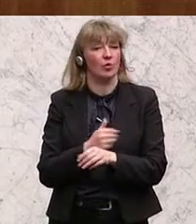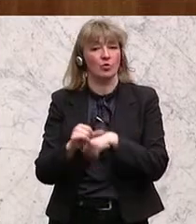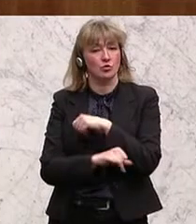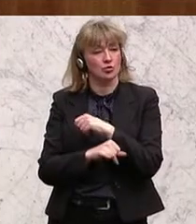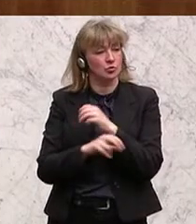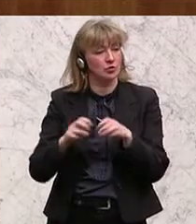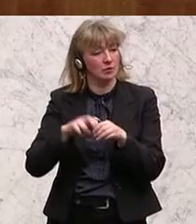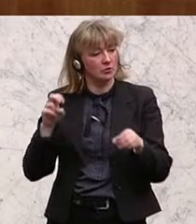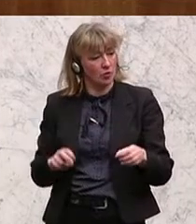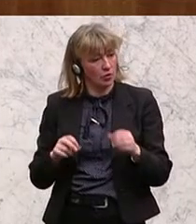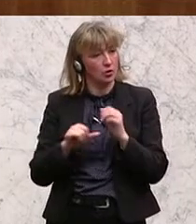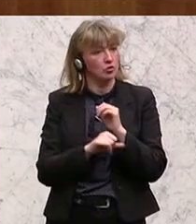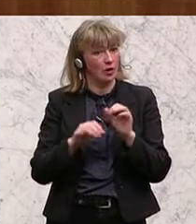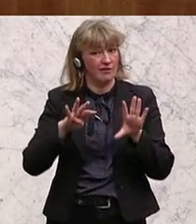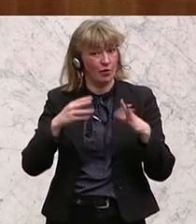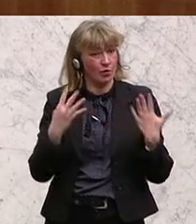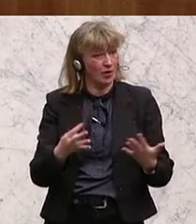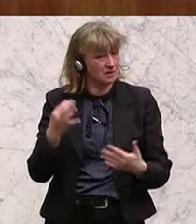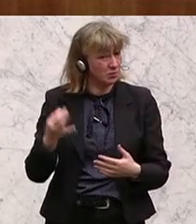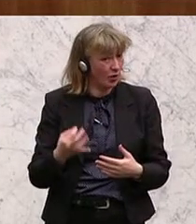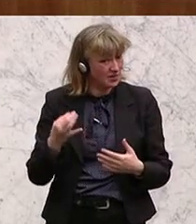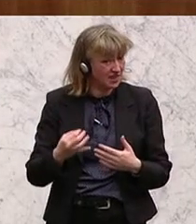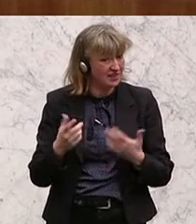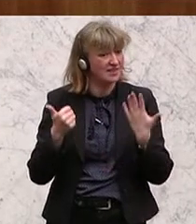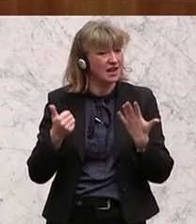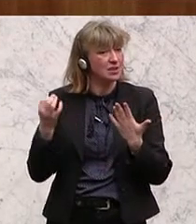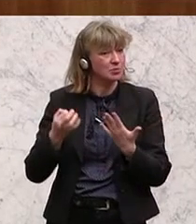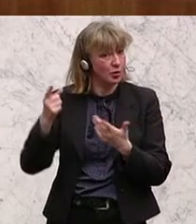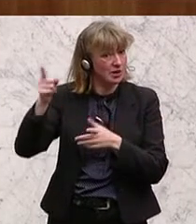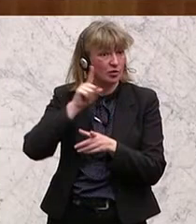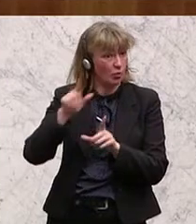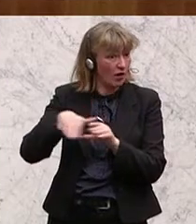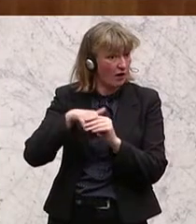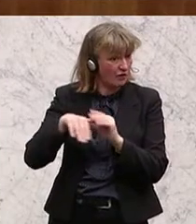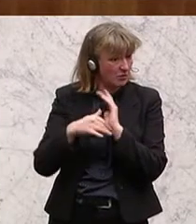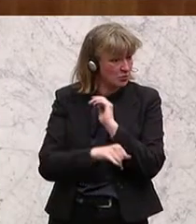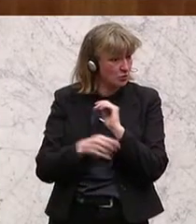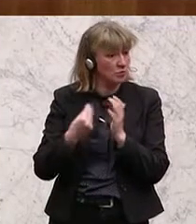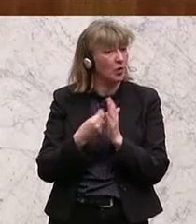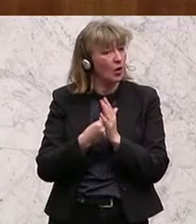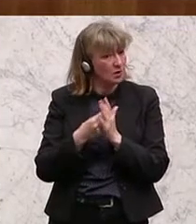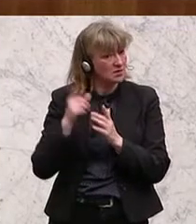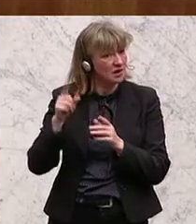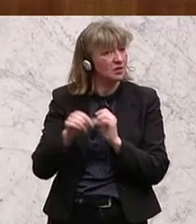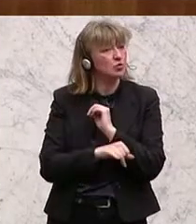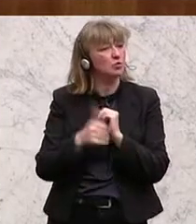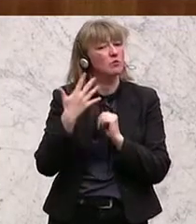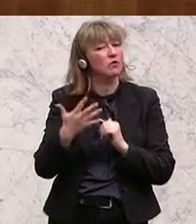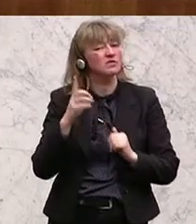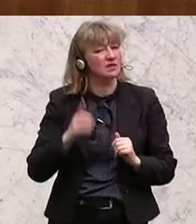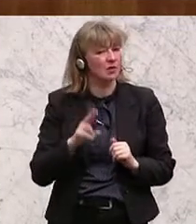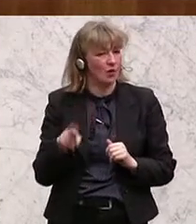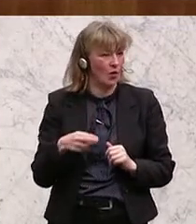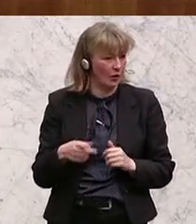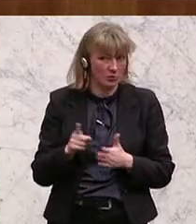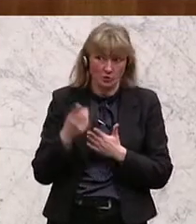Prä-Studien-Dropout-Quote von 94%, der Herr Vizekanzler hat schon gesagt, 6% finden hier nur Aufnahme, das Studium kostet 50.000 Euro. Das kann